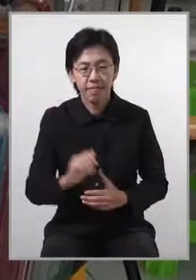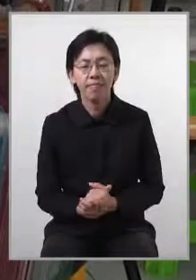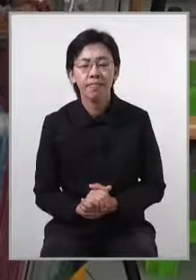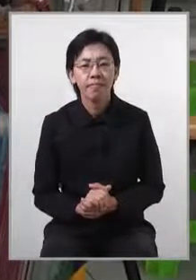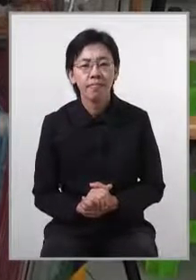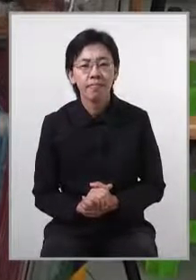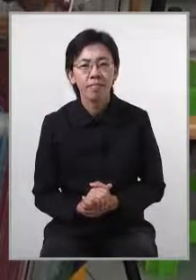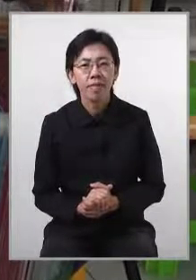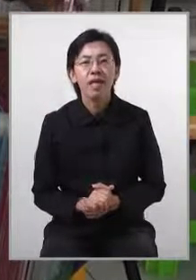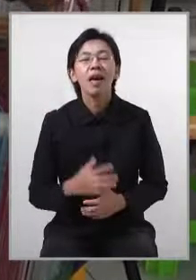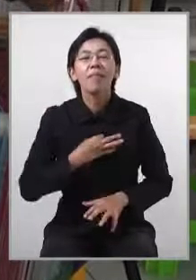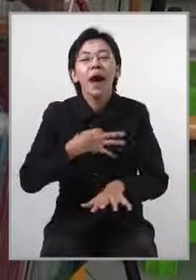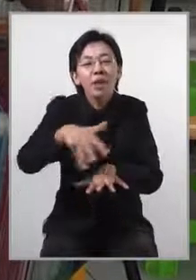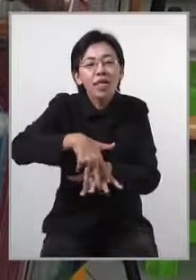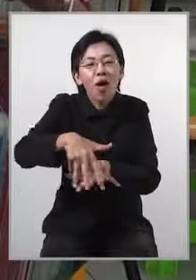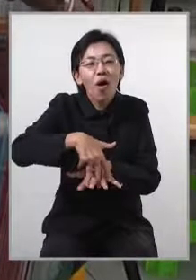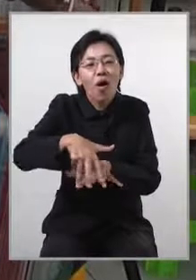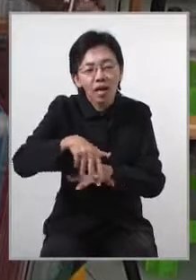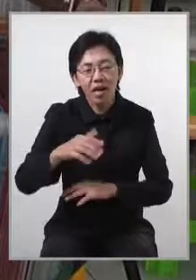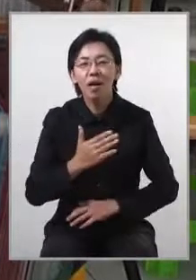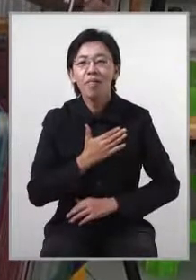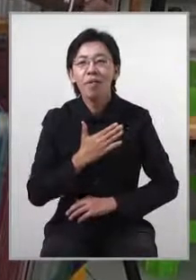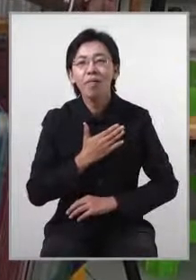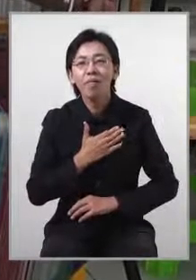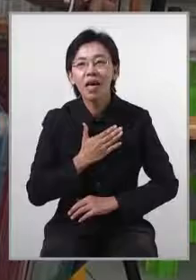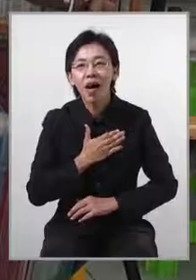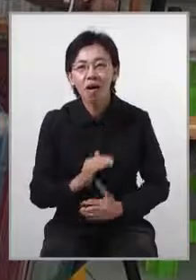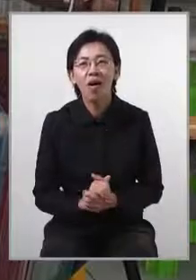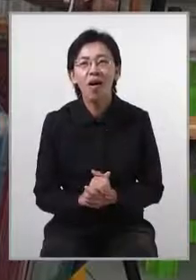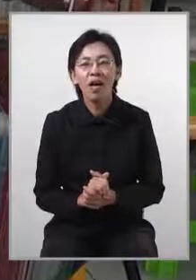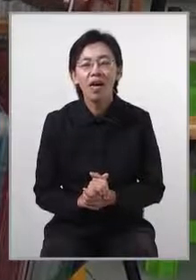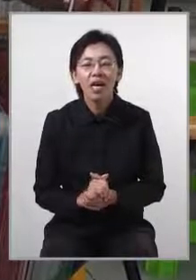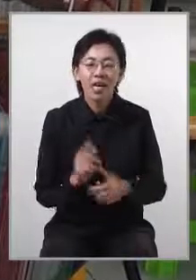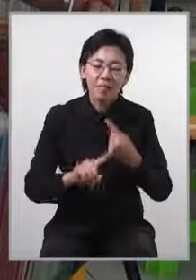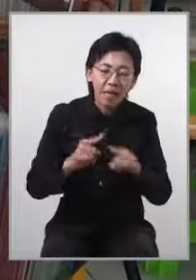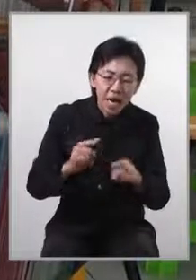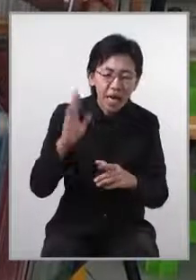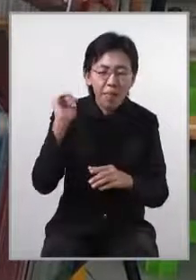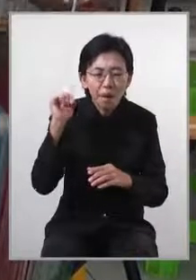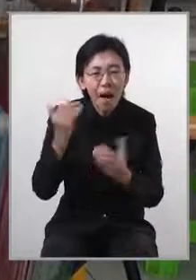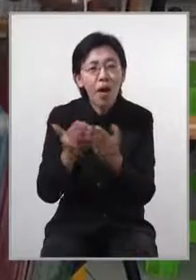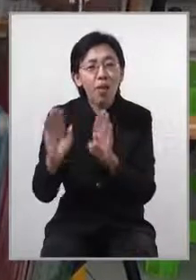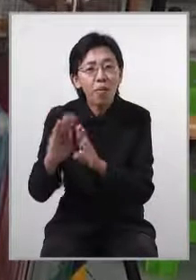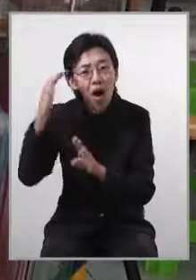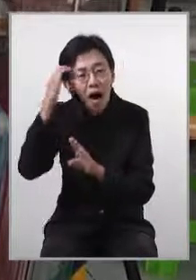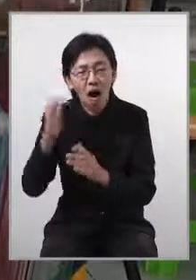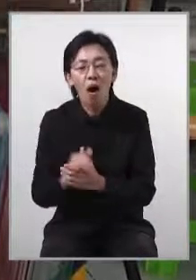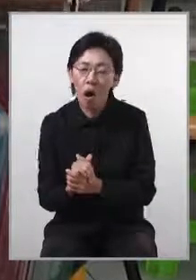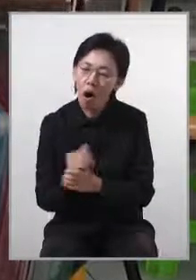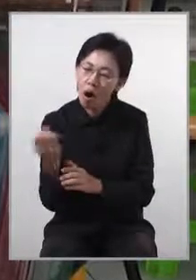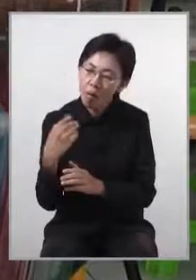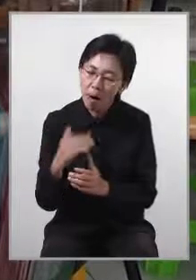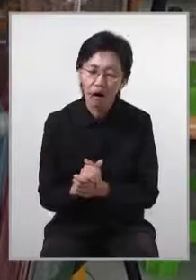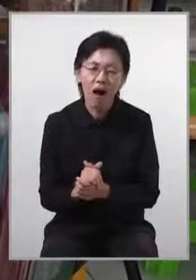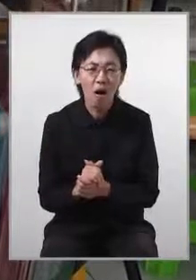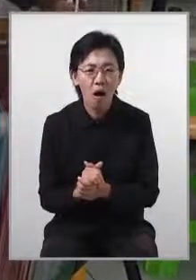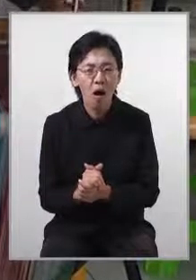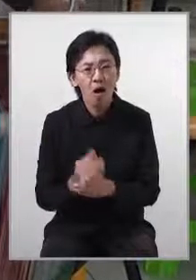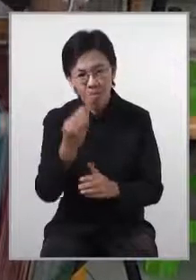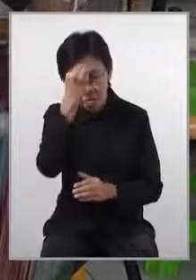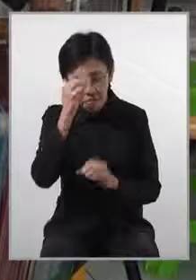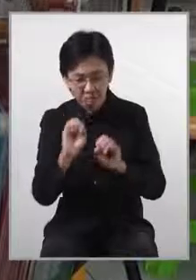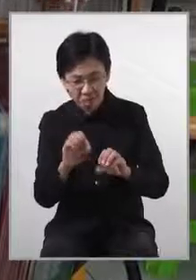มาทอผ้าอย่างเงี้ยผมก็เพื่อนๆของผู้ปกครองเขาชวนผมบอกนี่นะมีญี่ปุ่นมาสอนเด็กทอผ้าเป็นอาชี